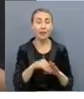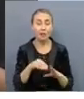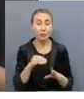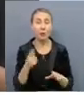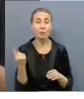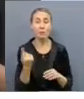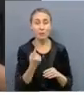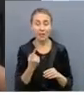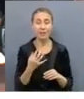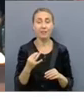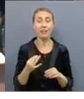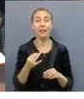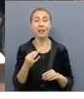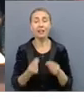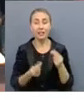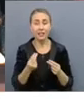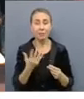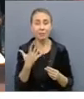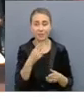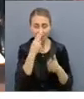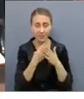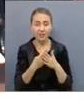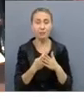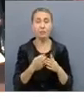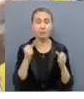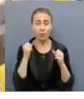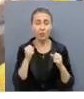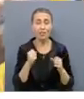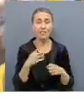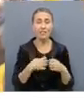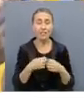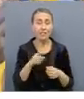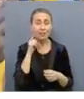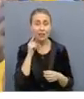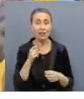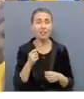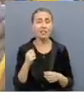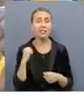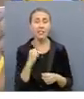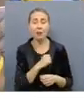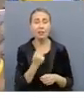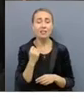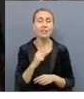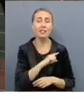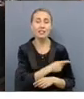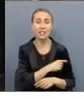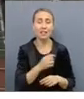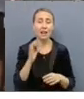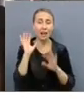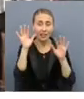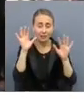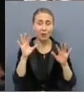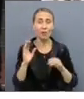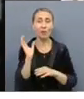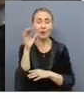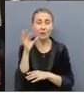первых молодежных игр проводится по 5 видам спорта. Среди юниоров определяются сильнейшие по баскетболу, футболу, легкой атлетике, тохоскумалапу